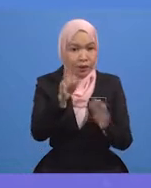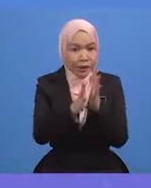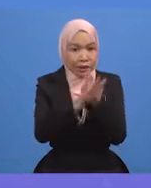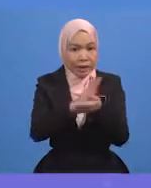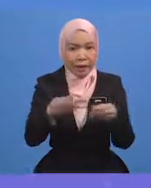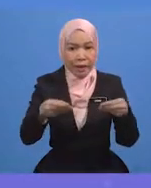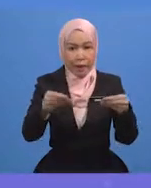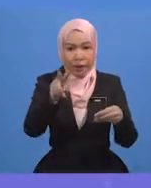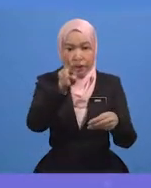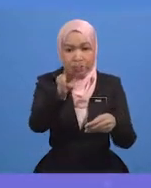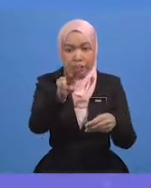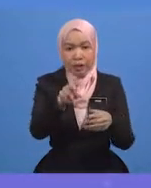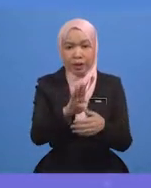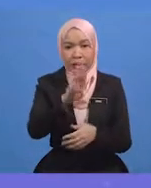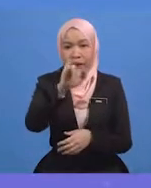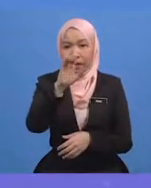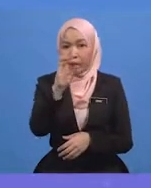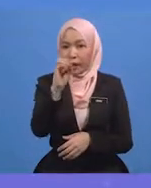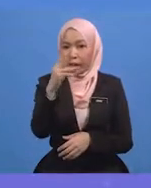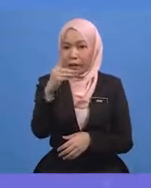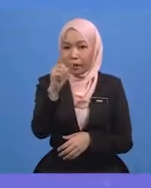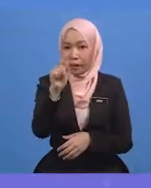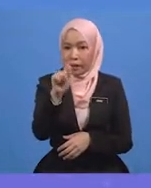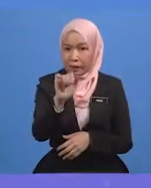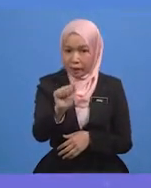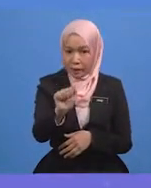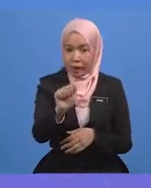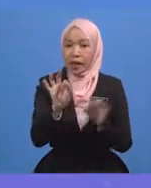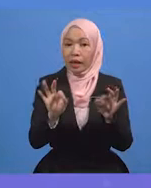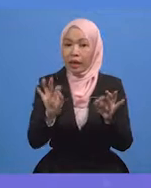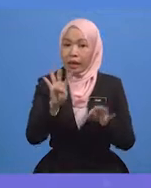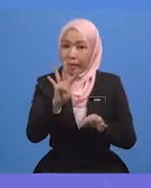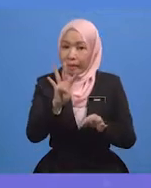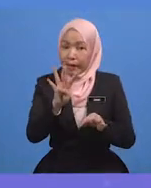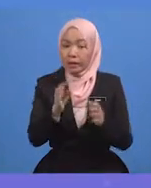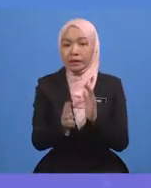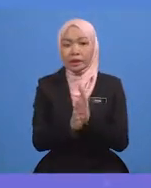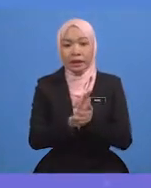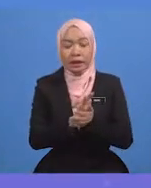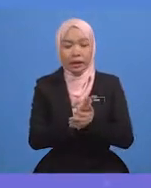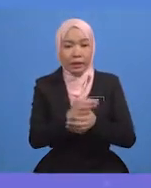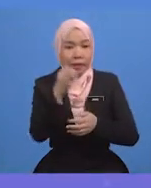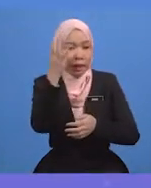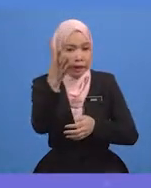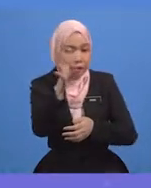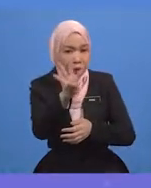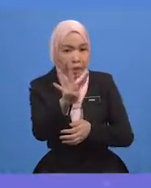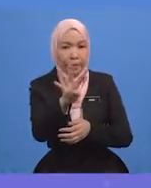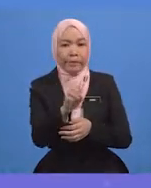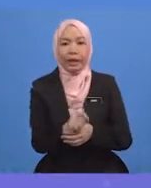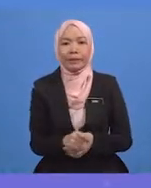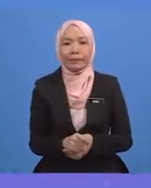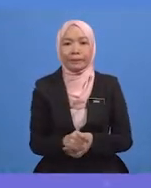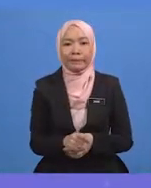berikanlah dua latar belakang tokoh. Jika empat markah, maka nyatakan empat latar belakang tokoh